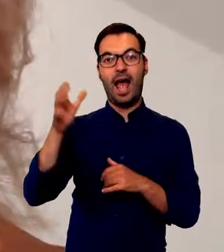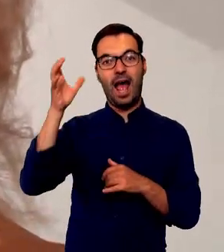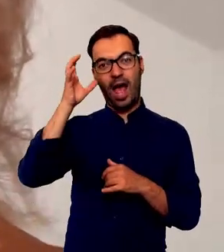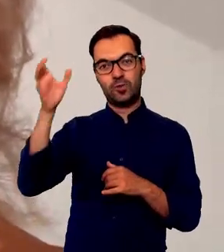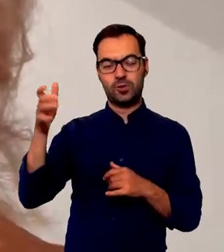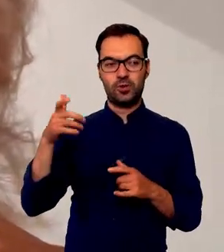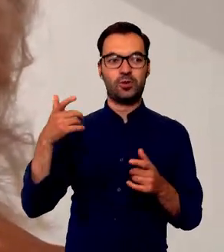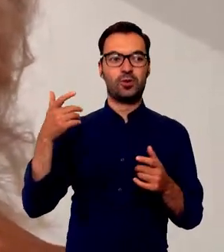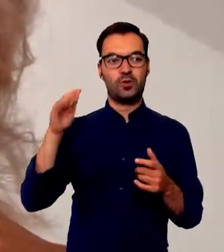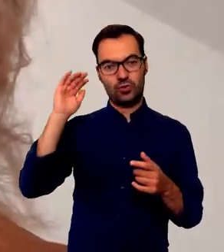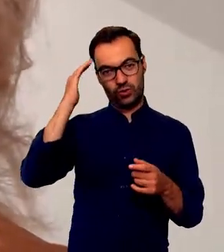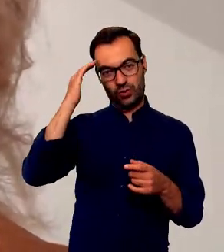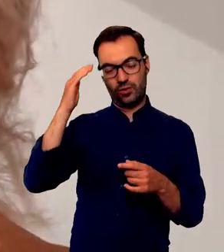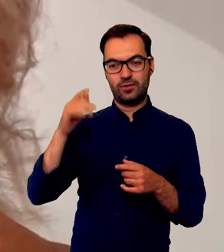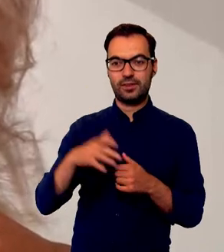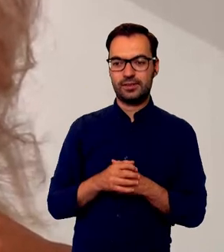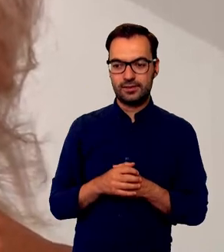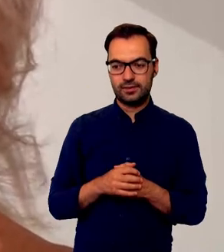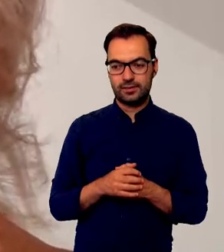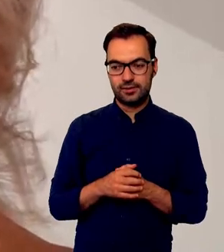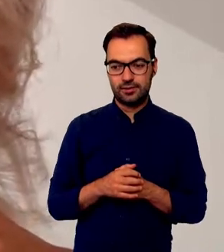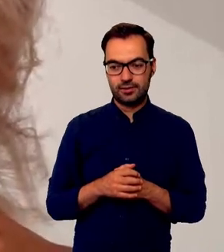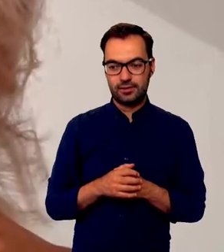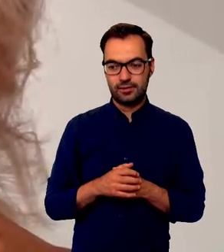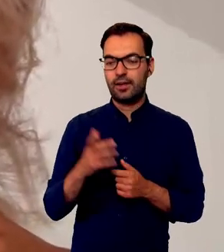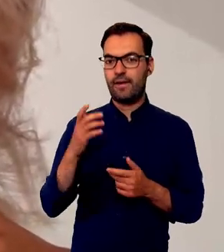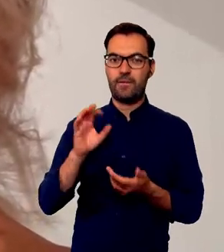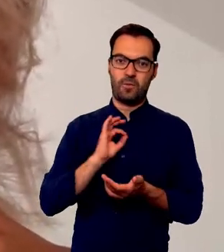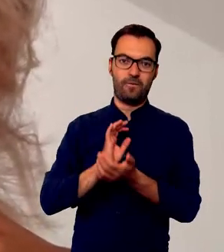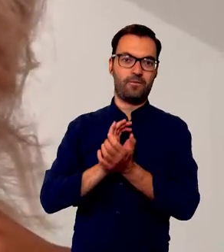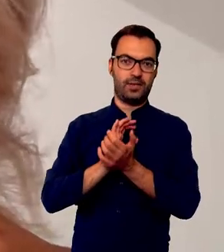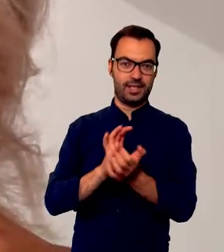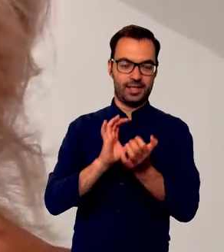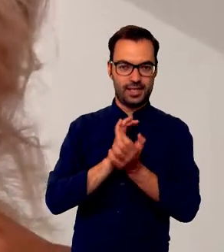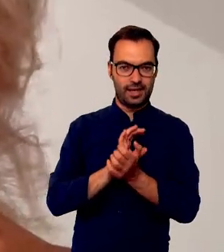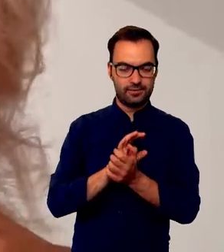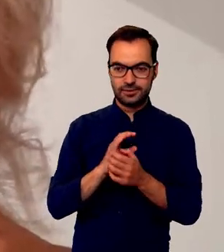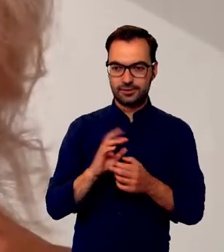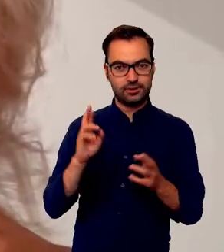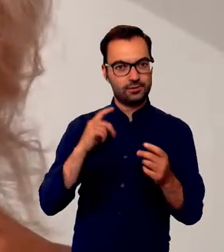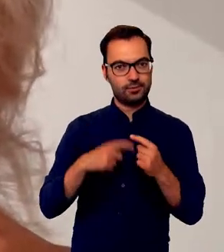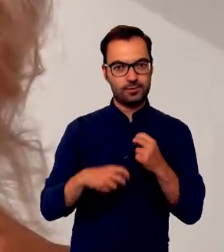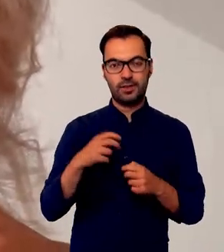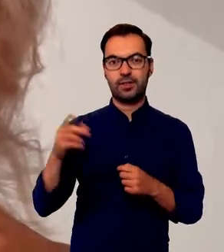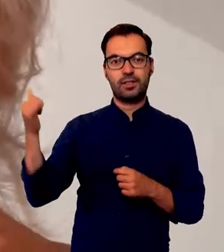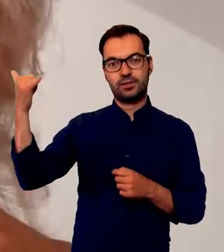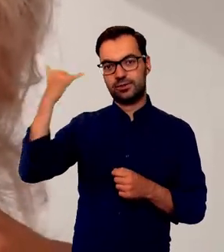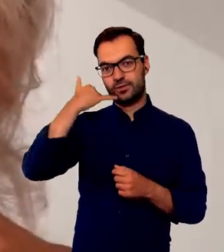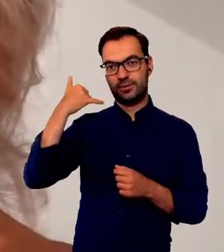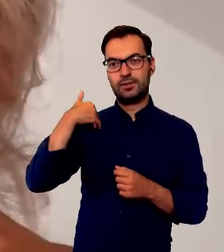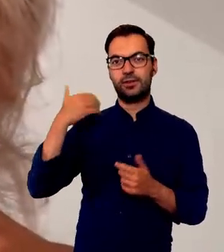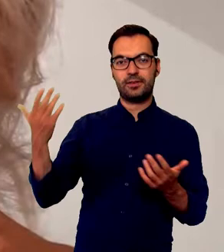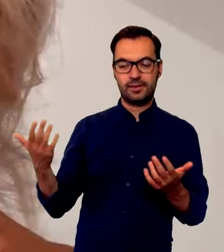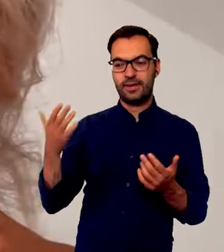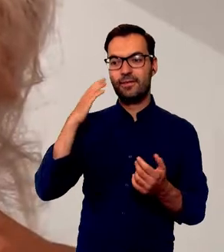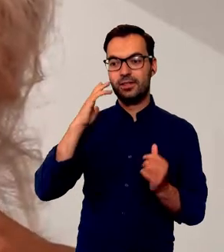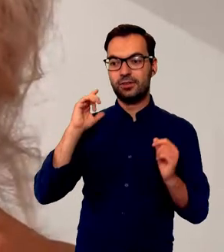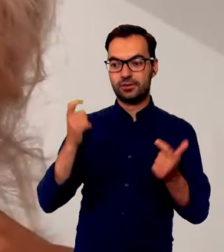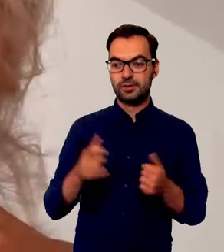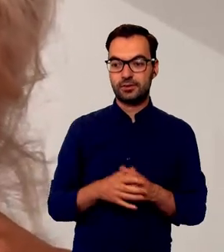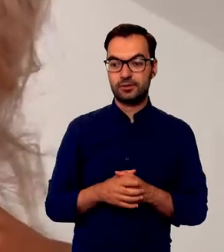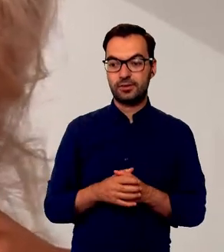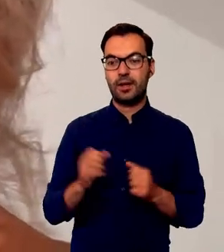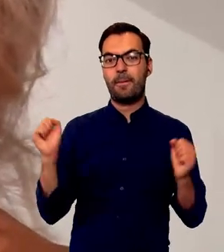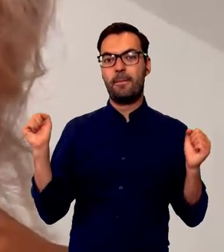że jego wydawca, którego ja bardzo szanuję i bardzo cenię, dzwoni i mówi, słuchaj,